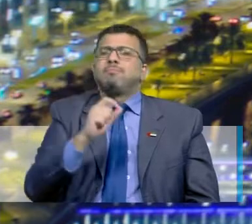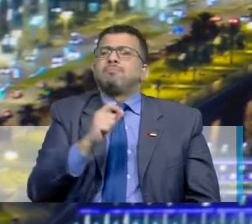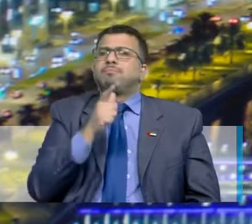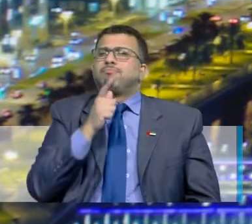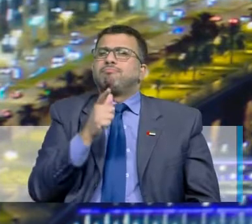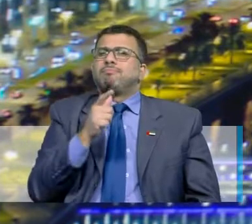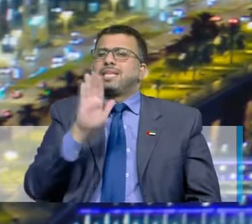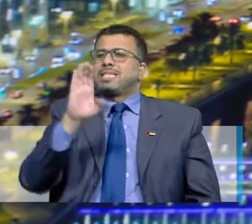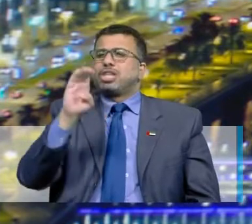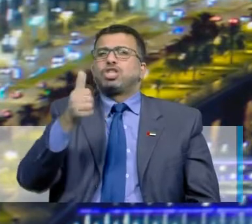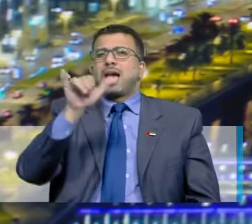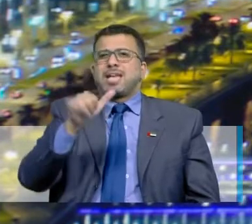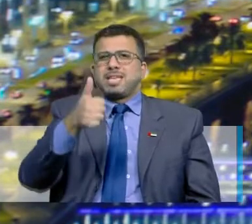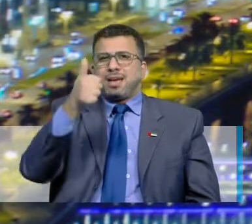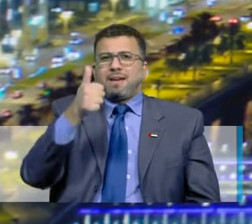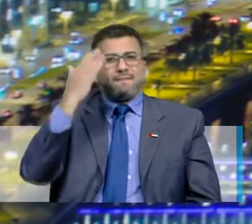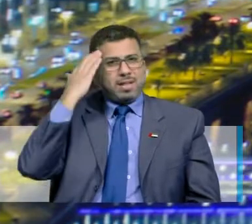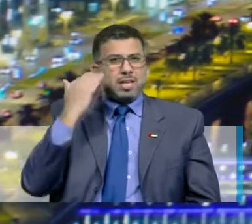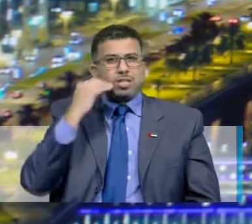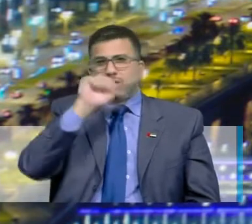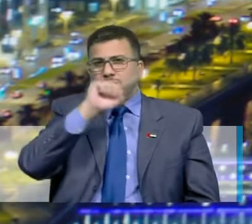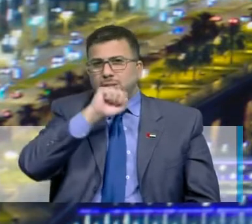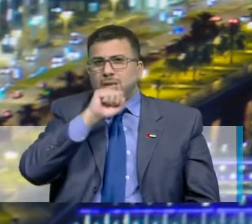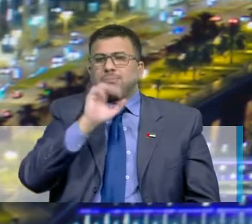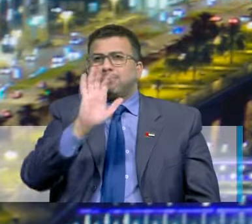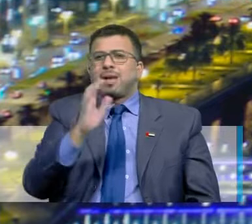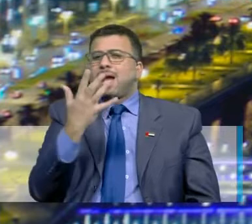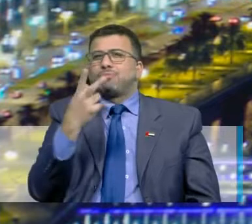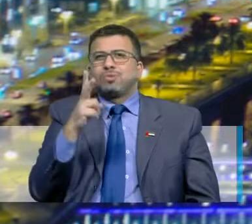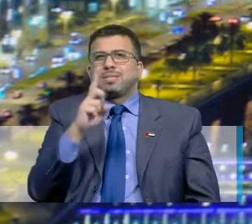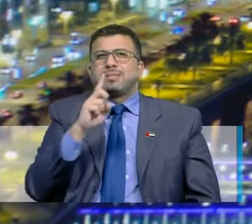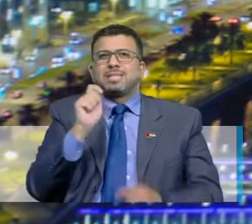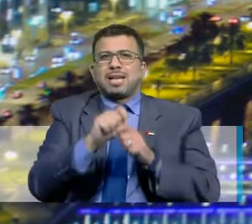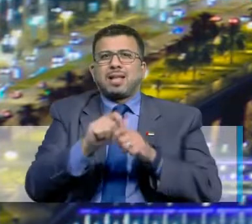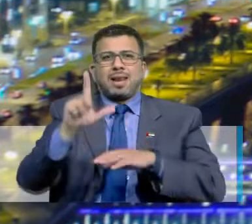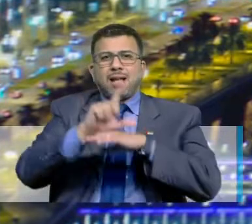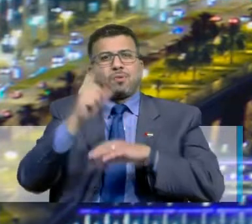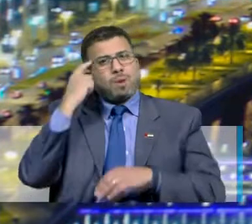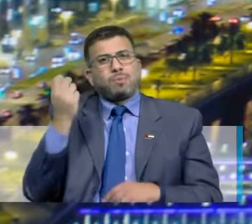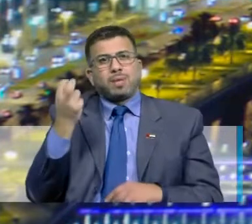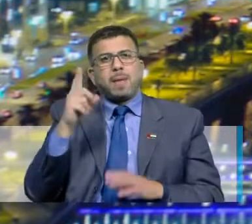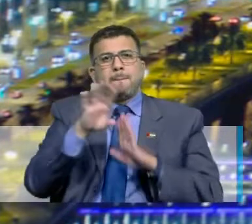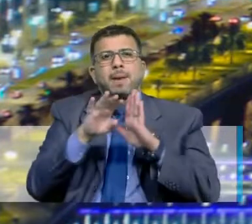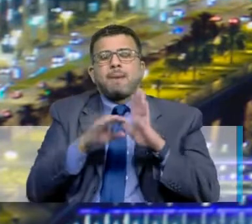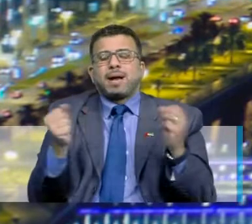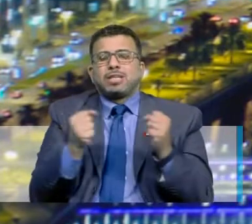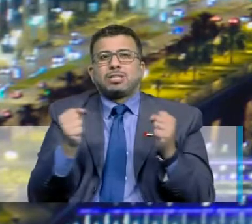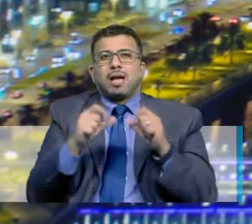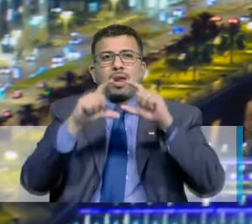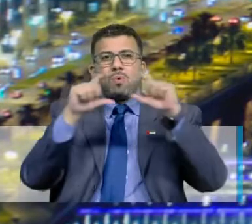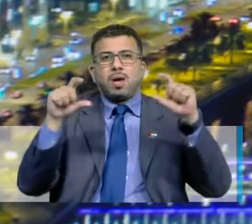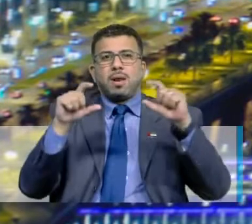أطلقت سجايا فتيات الشارقة التابعة لمؤسسة ربع قرن لصناعة القادة والمبتكرين برنامج الشتاء